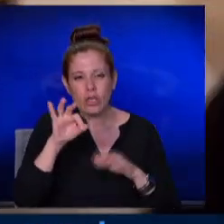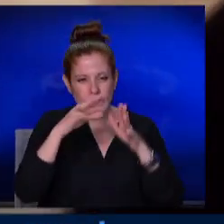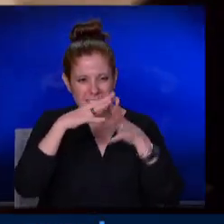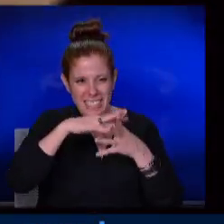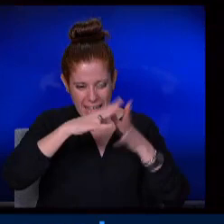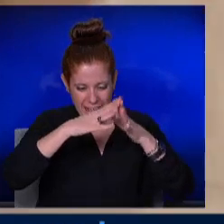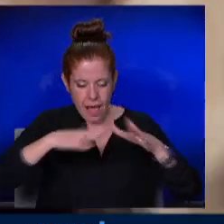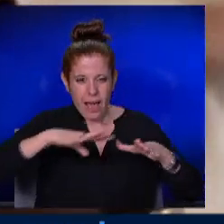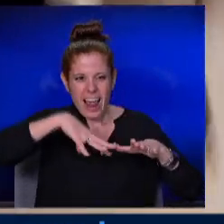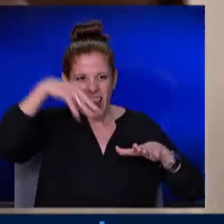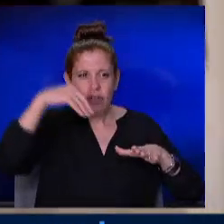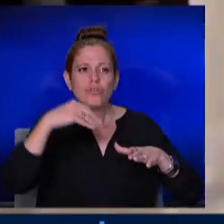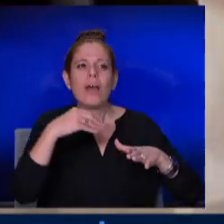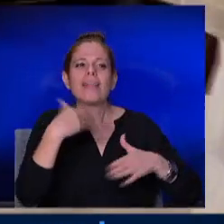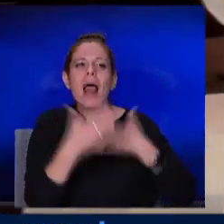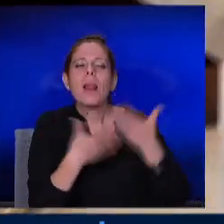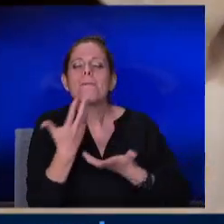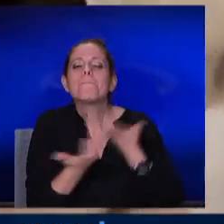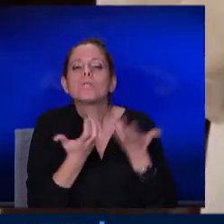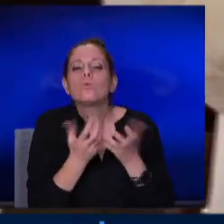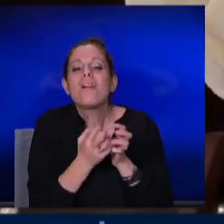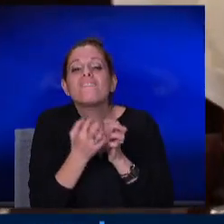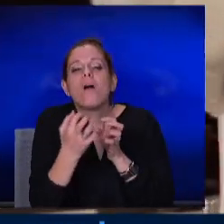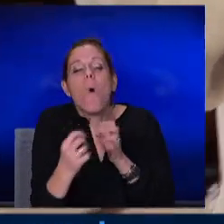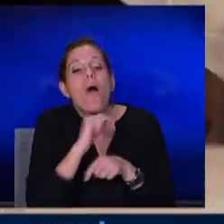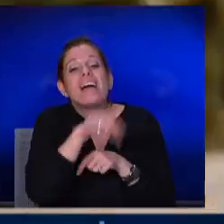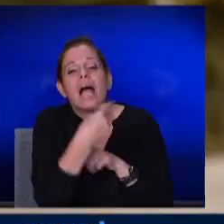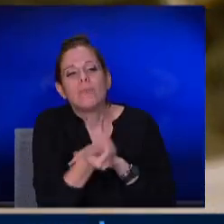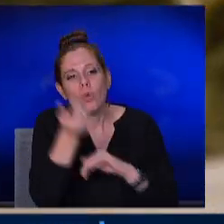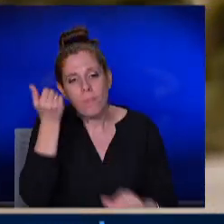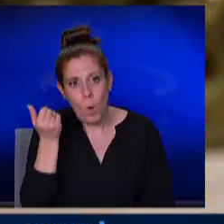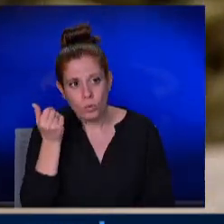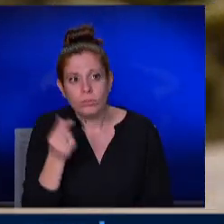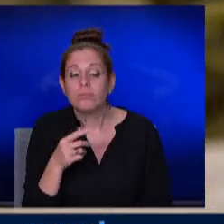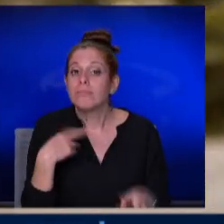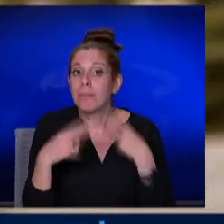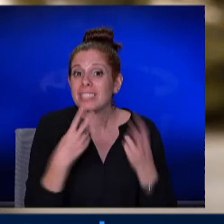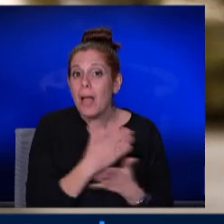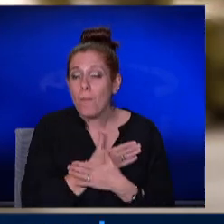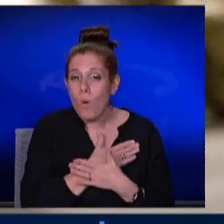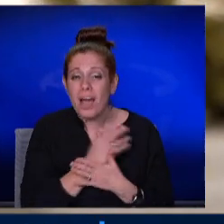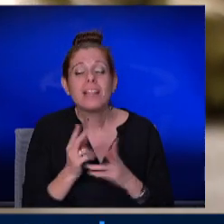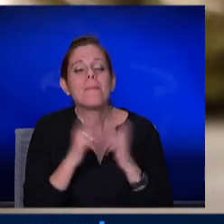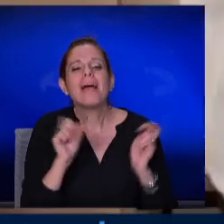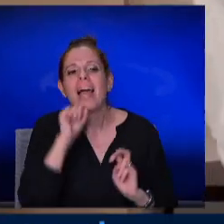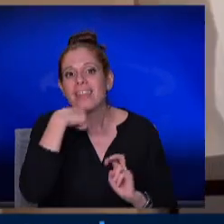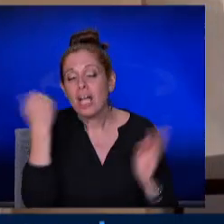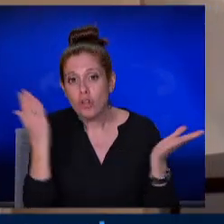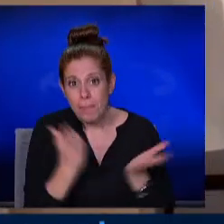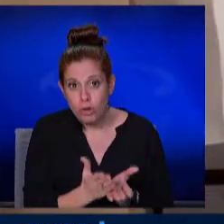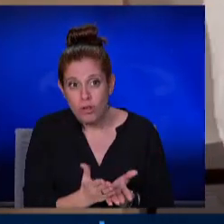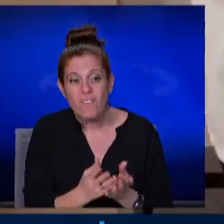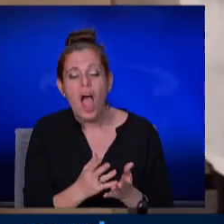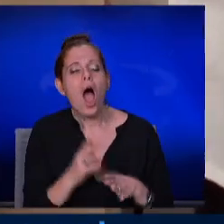בישול איטי וארוך, שמתבצע כמה שעות מראש. במסעדה המרוקנית בעיר העתיקה של באר שבע, השף